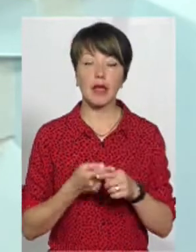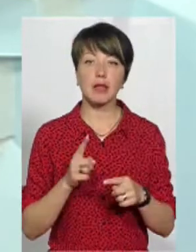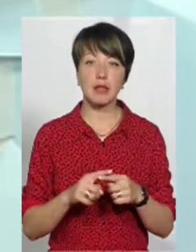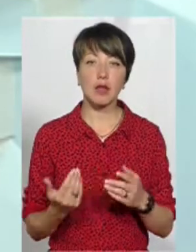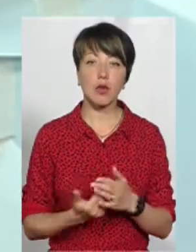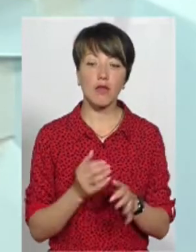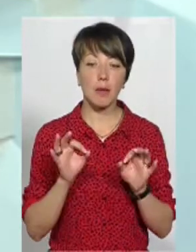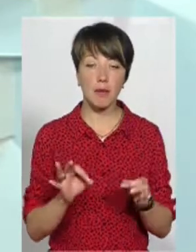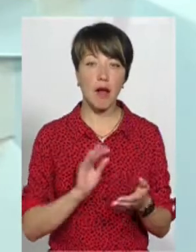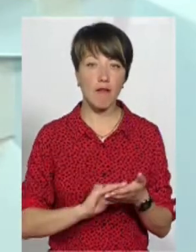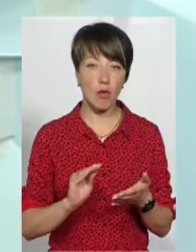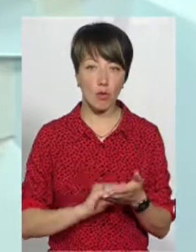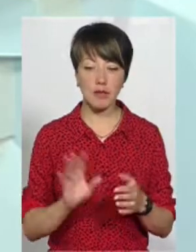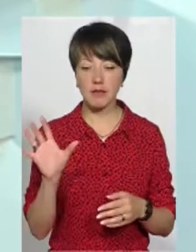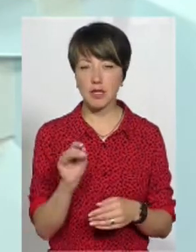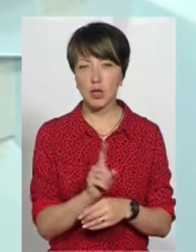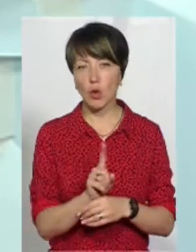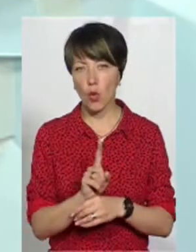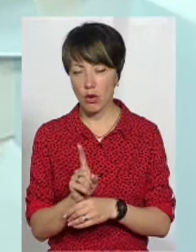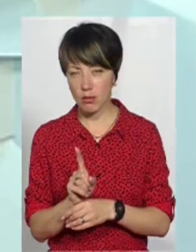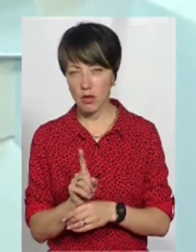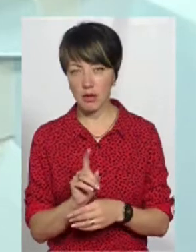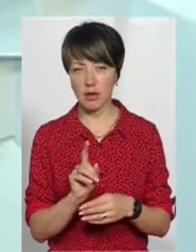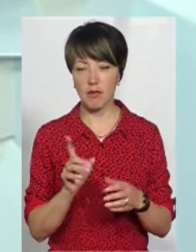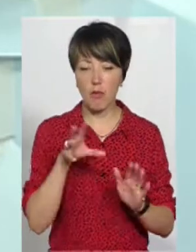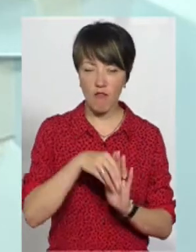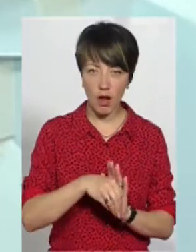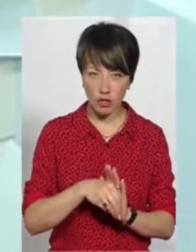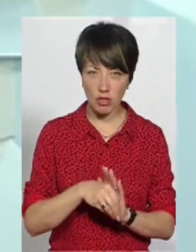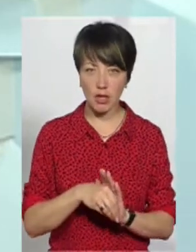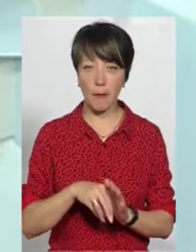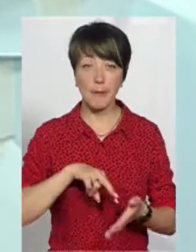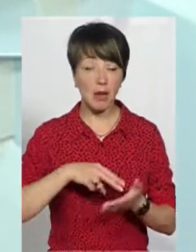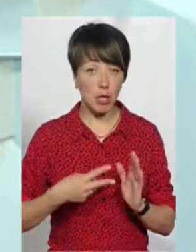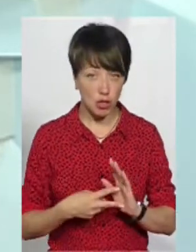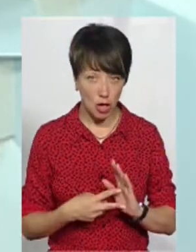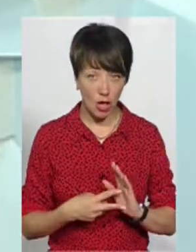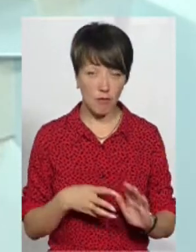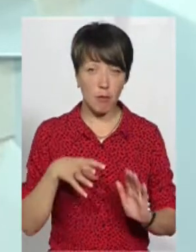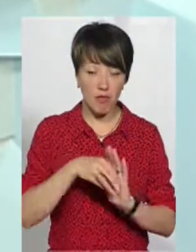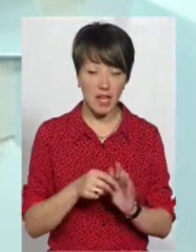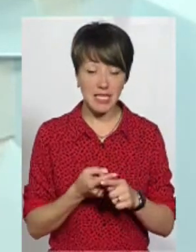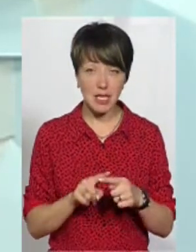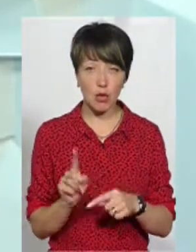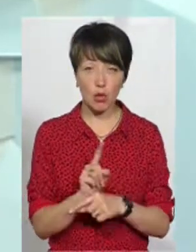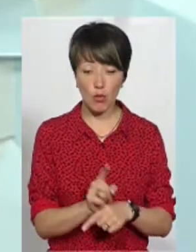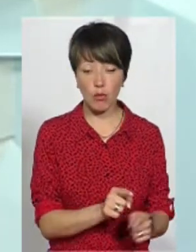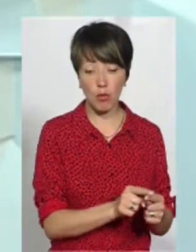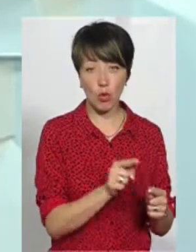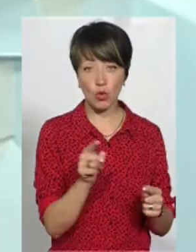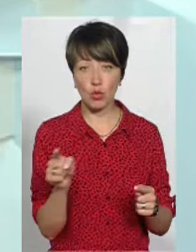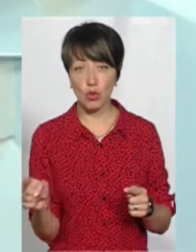новий правопис, всі норми, які він впроваджує, передбачає впровадження цих норм